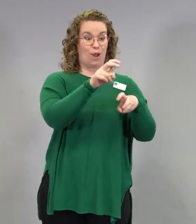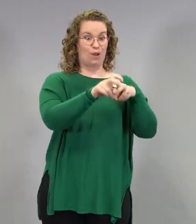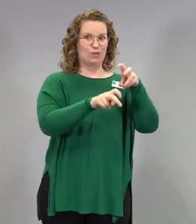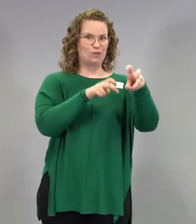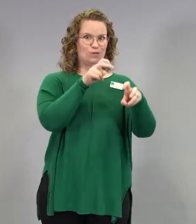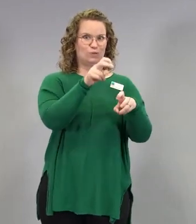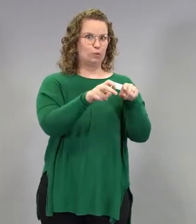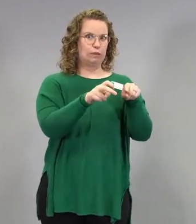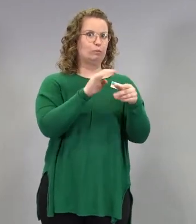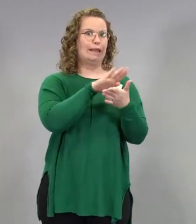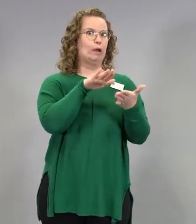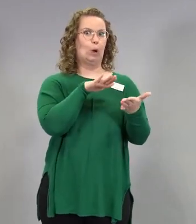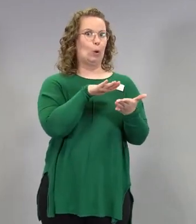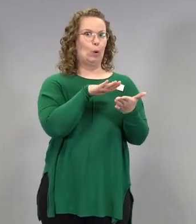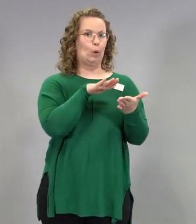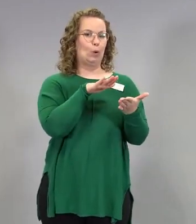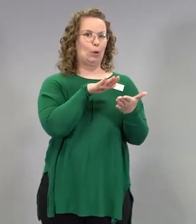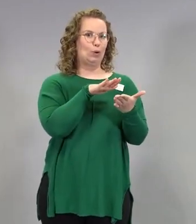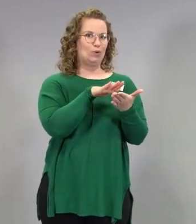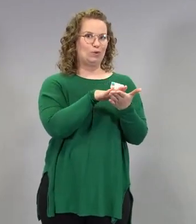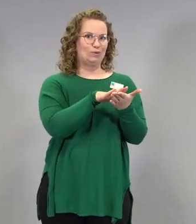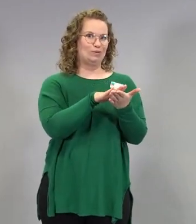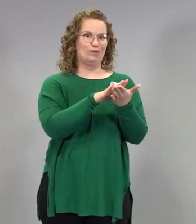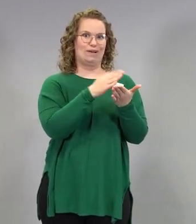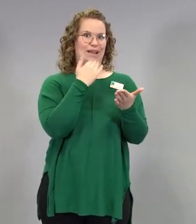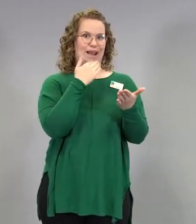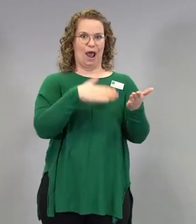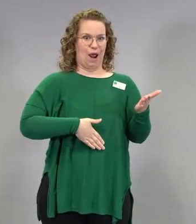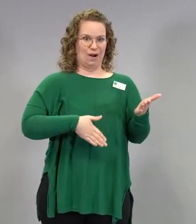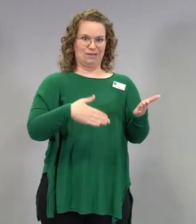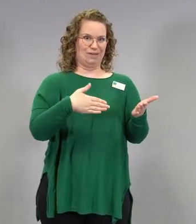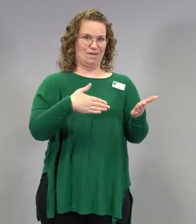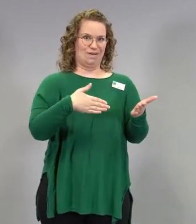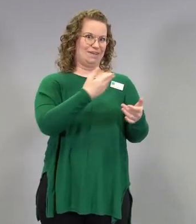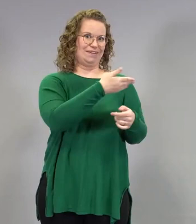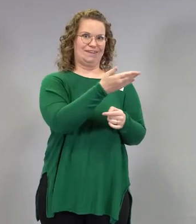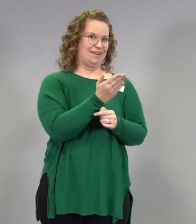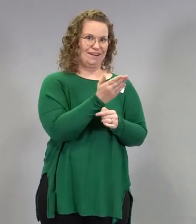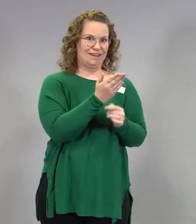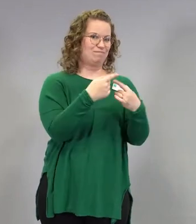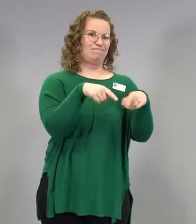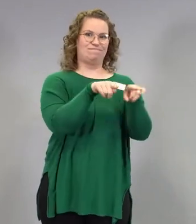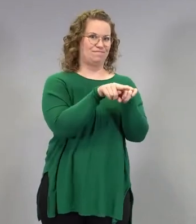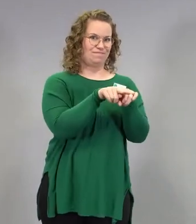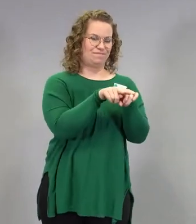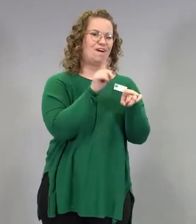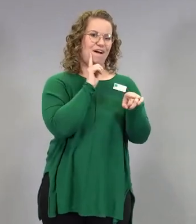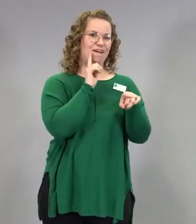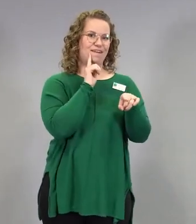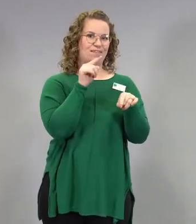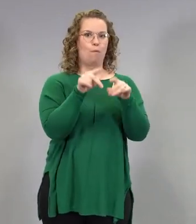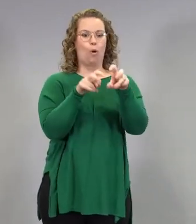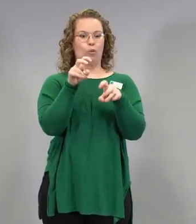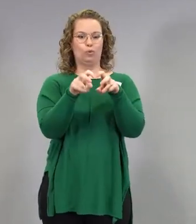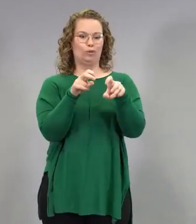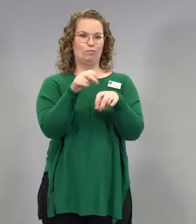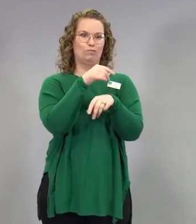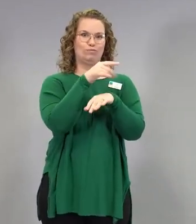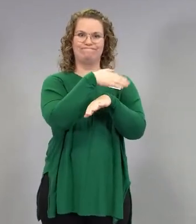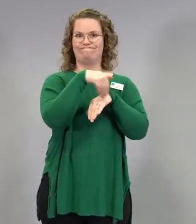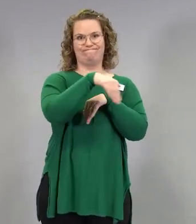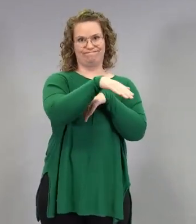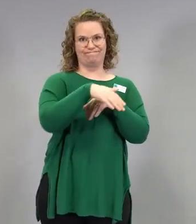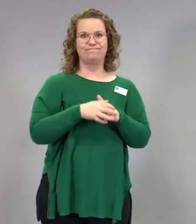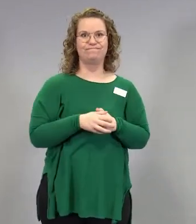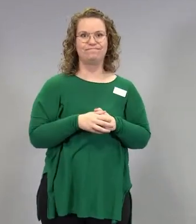koskaan tehdä raskaana olevilla, vaan suljetaan raskaana olevat kokonaan pois. Tän hetkinen suositus on